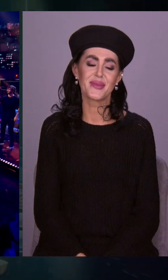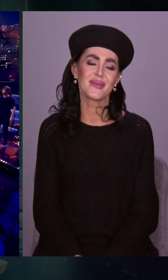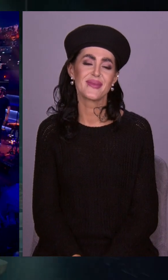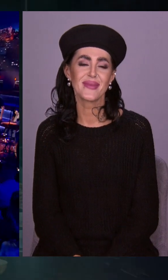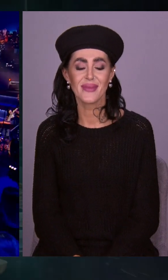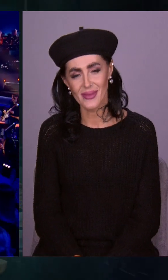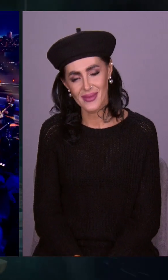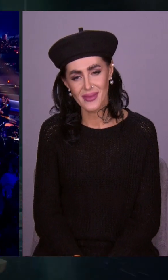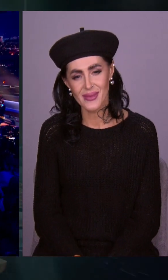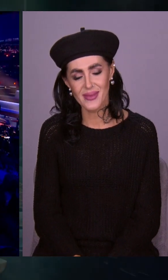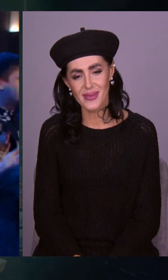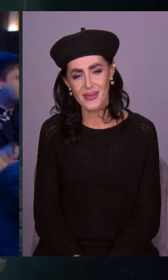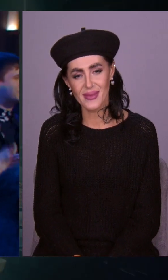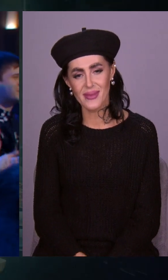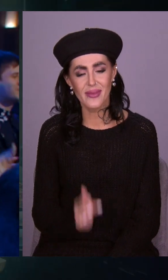Дякую. Тимур Мирошниченко.